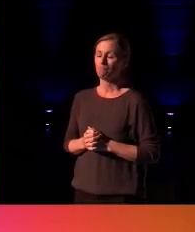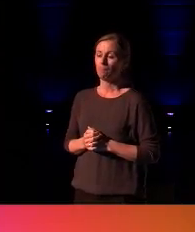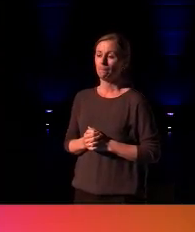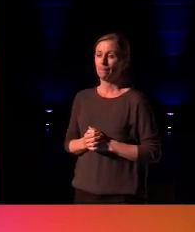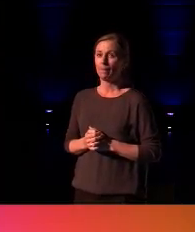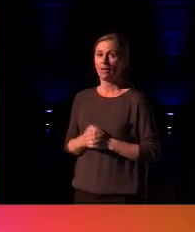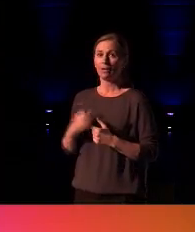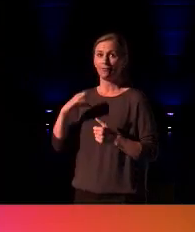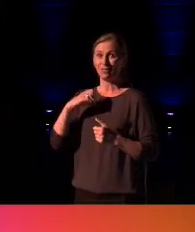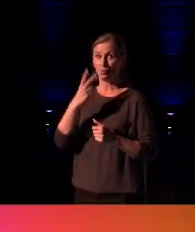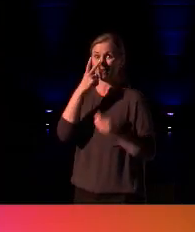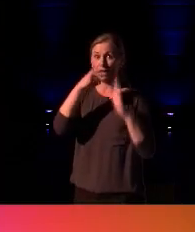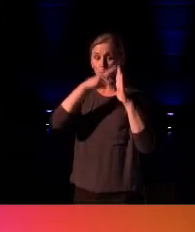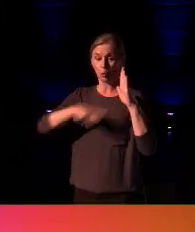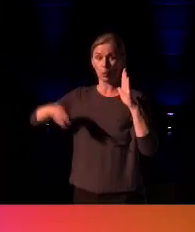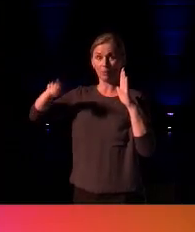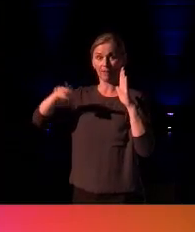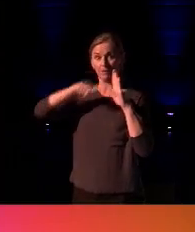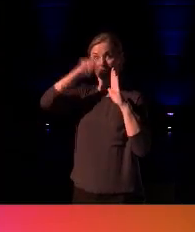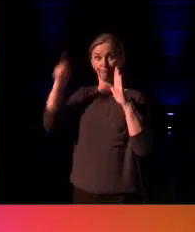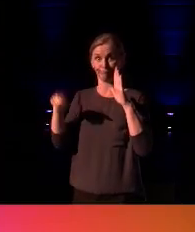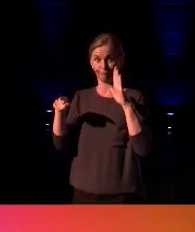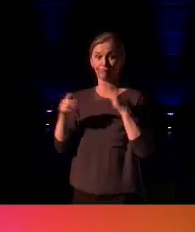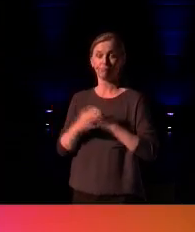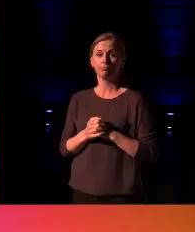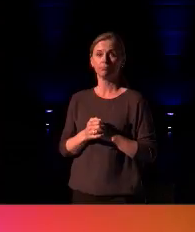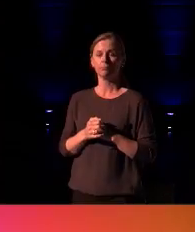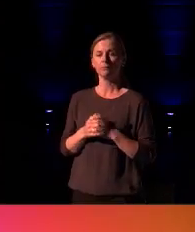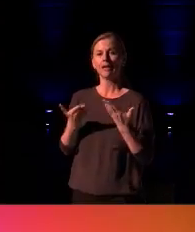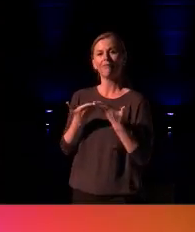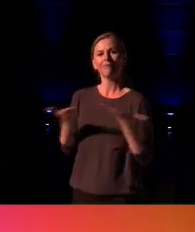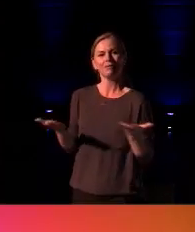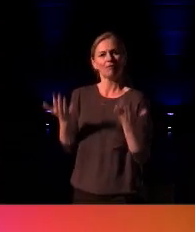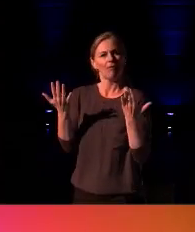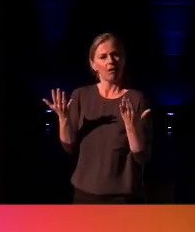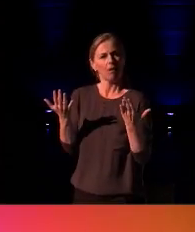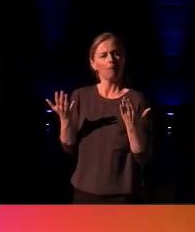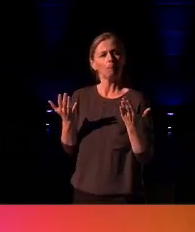hvis dere ser på denne kurven, så viser den da